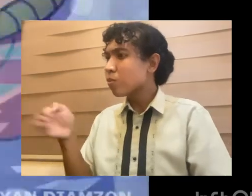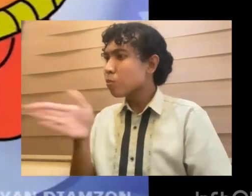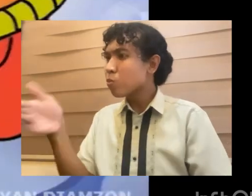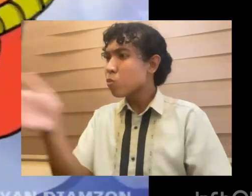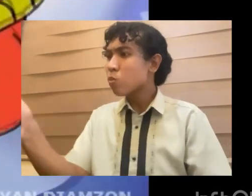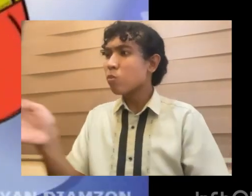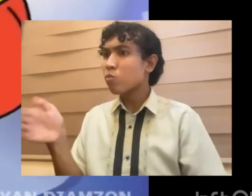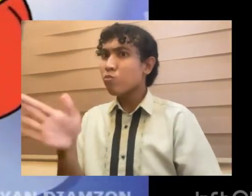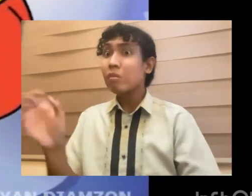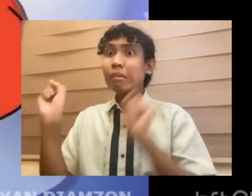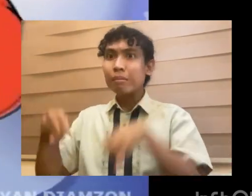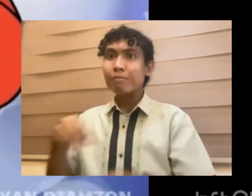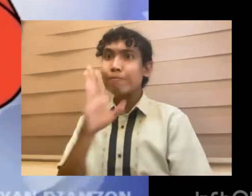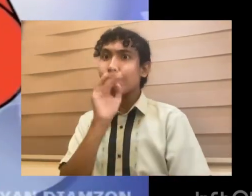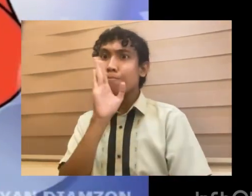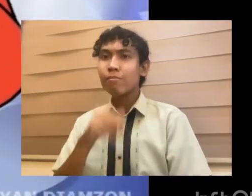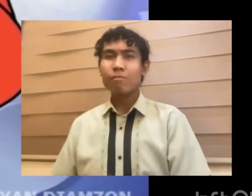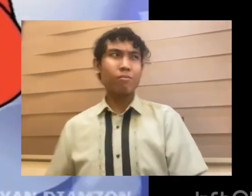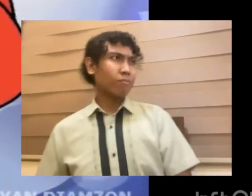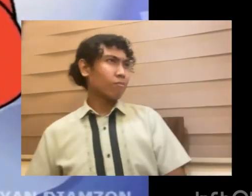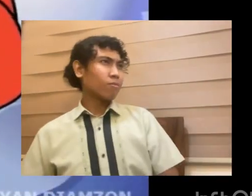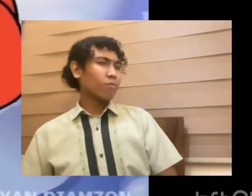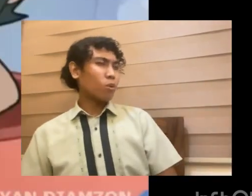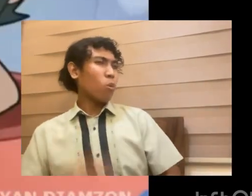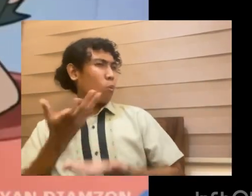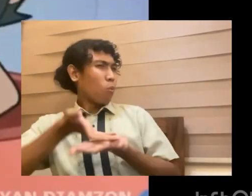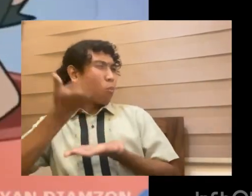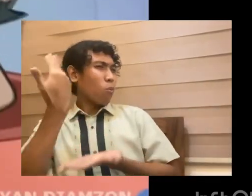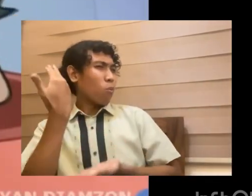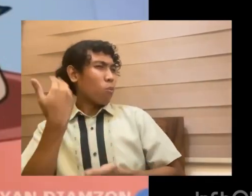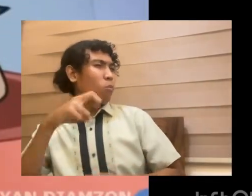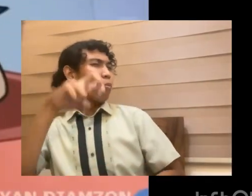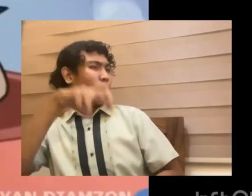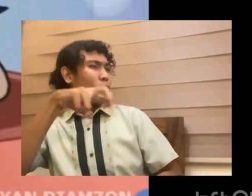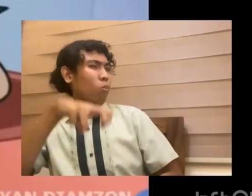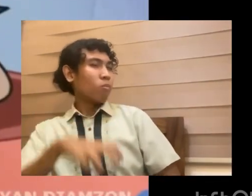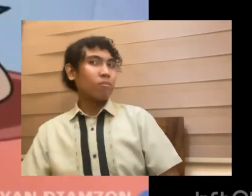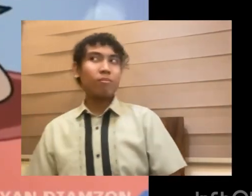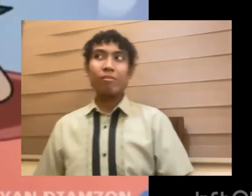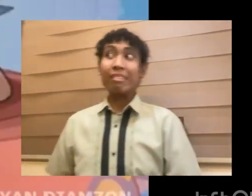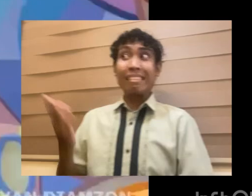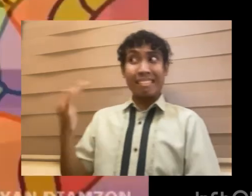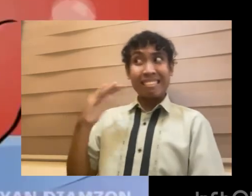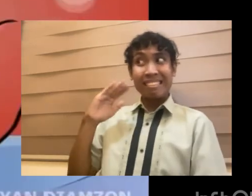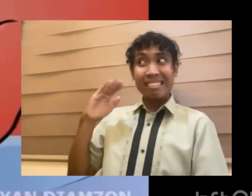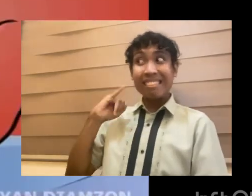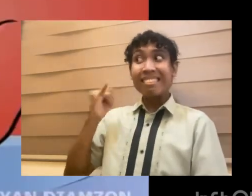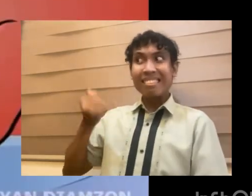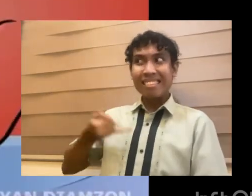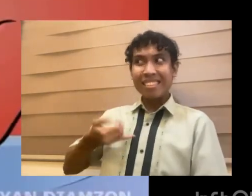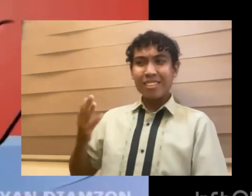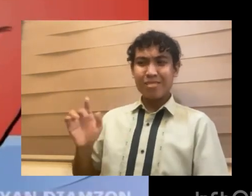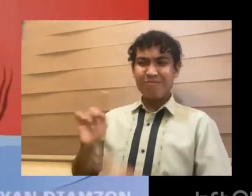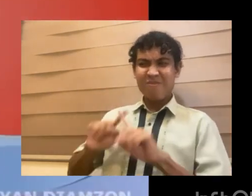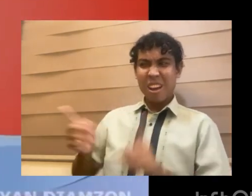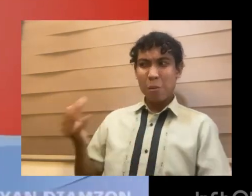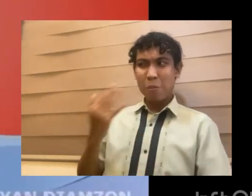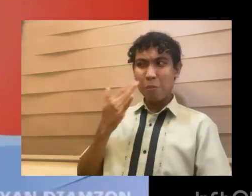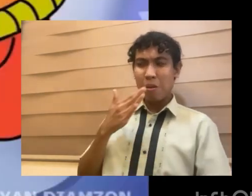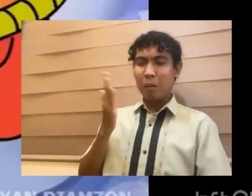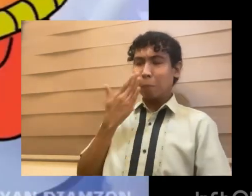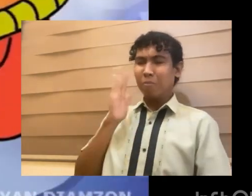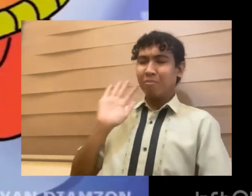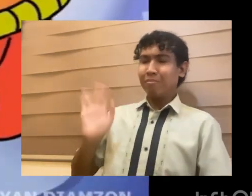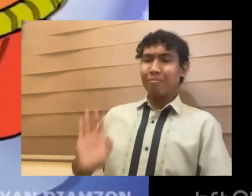ang mga isda. Ang gara ng silya nyo ah. Gusto sana namin siyang isakay. Kaya lang, mukha siyang